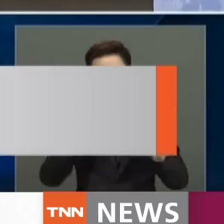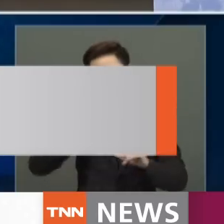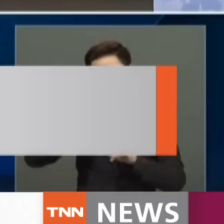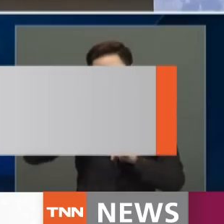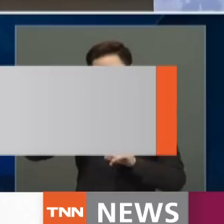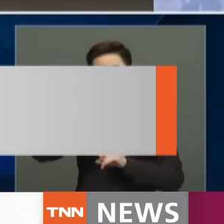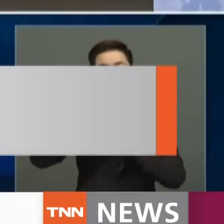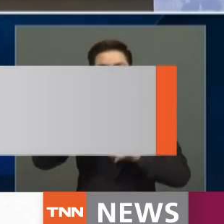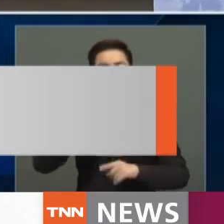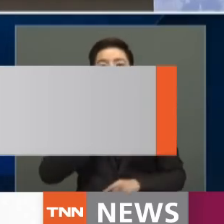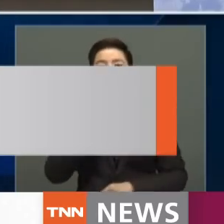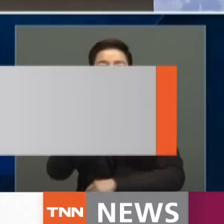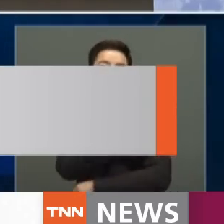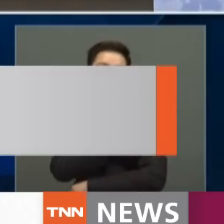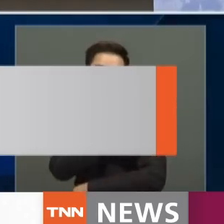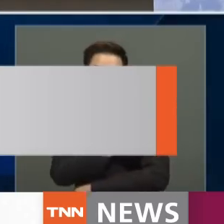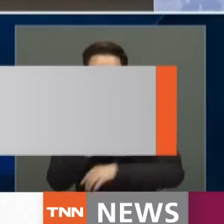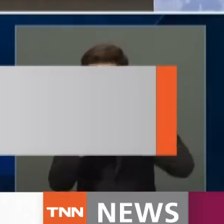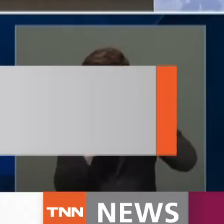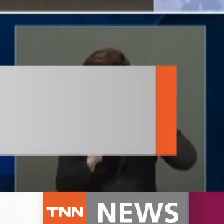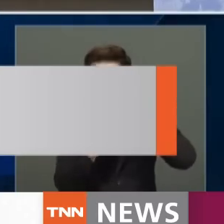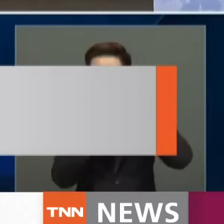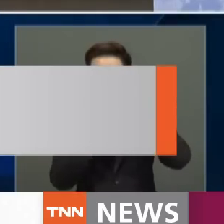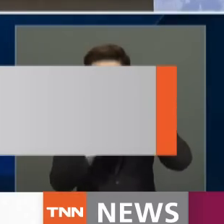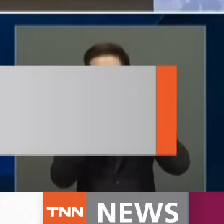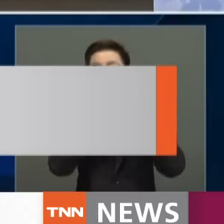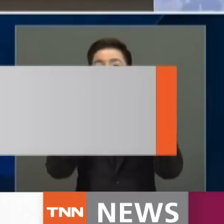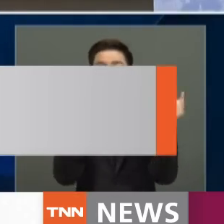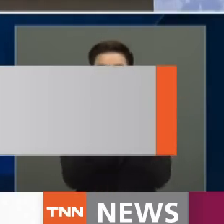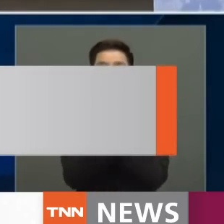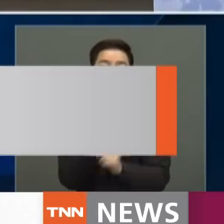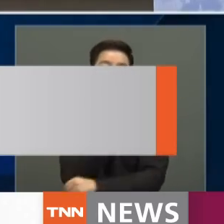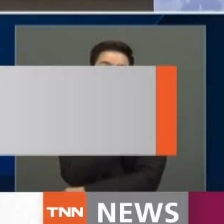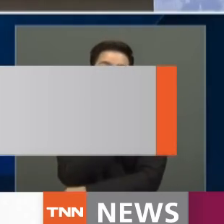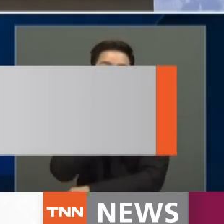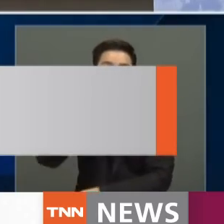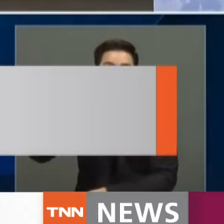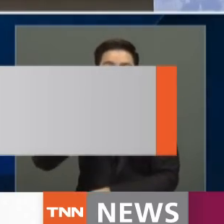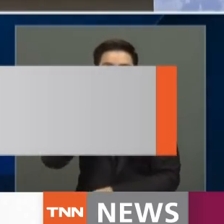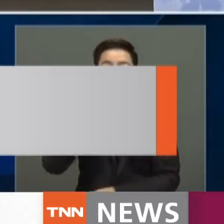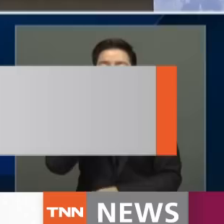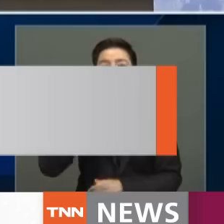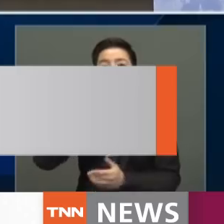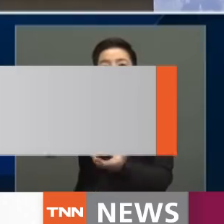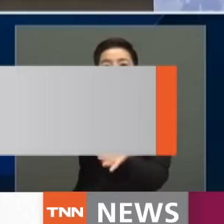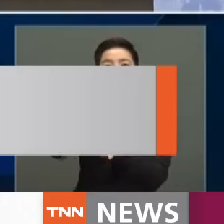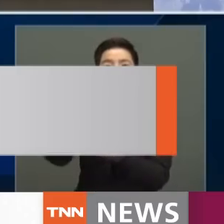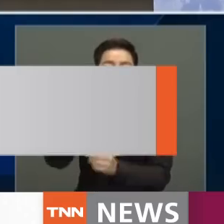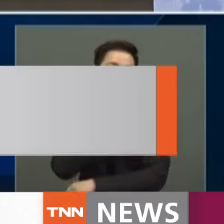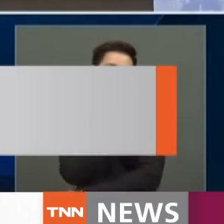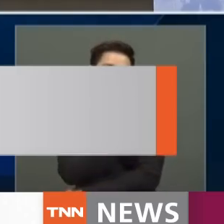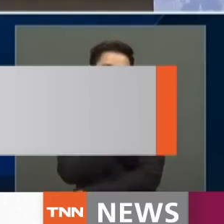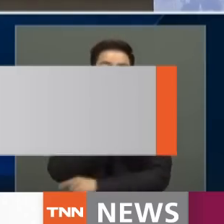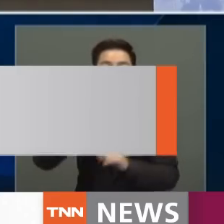านนี้ก็ไปตรวจที่โรงพยาบาลในกรุงเทพมหานครแล้วนะคะที่การรายงานไปที่ศูนย์บริการสาธารณสุข